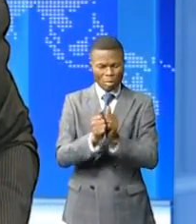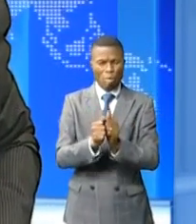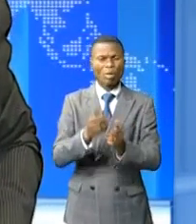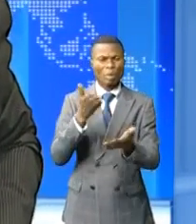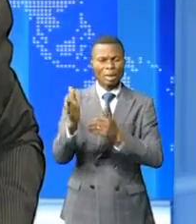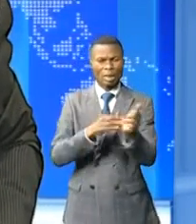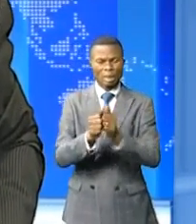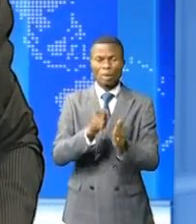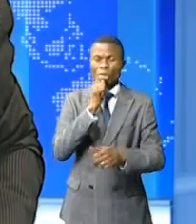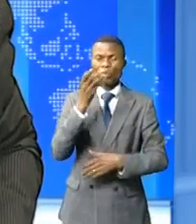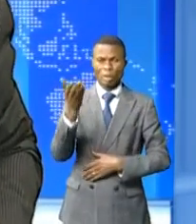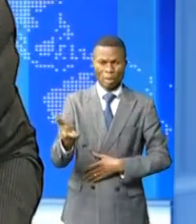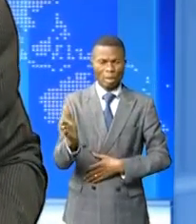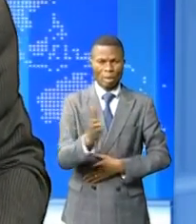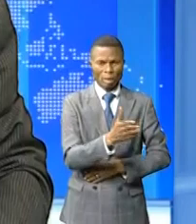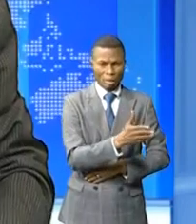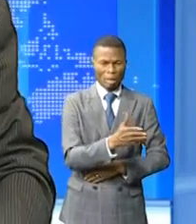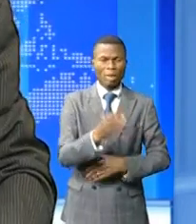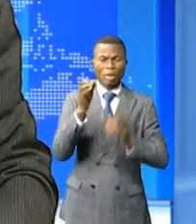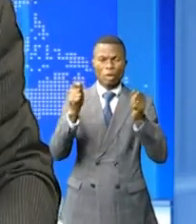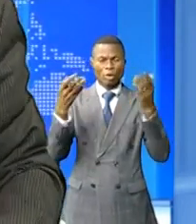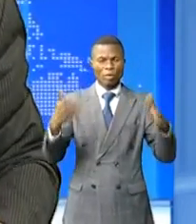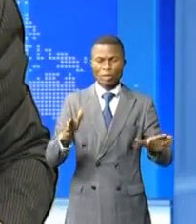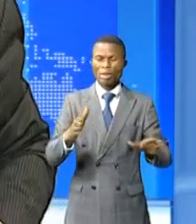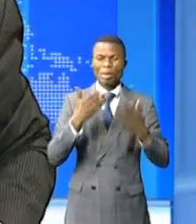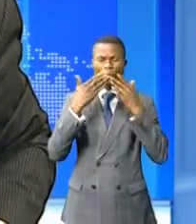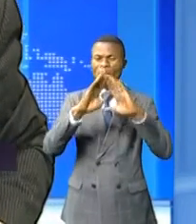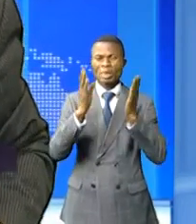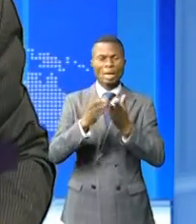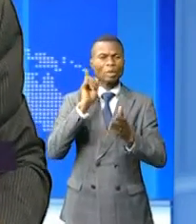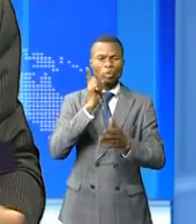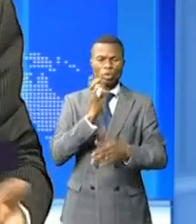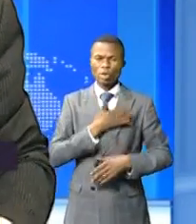causes de cet incendie. Fin de ce journal qui a connu